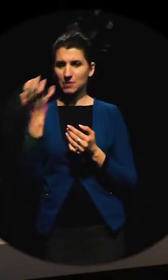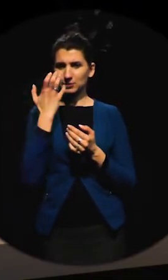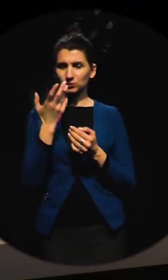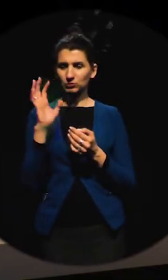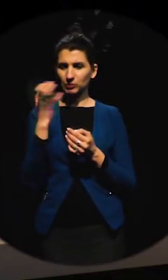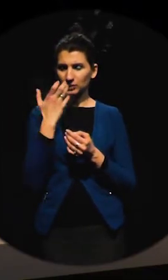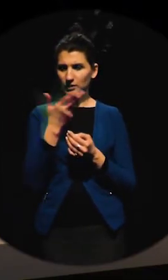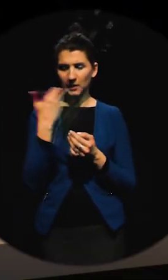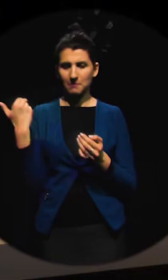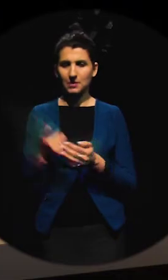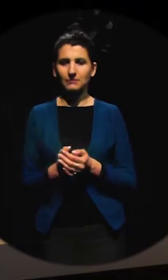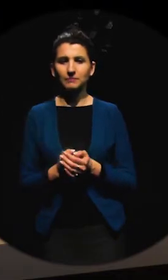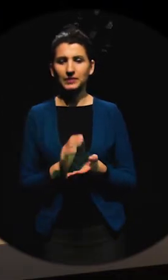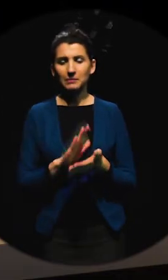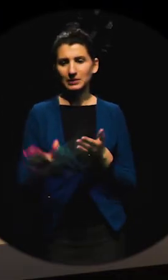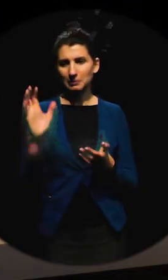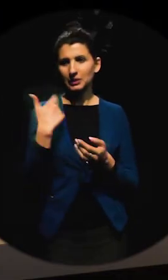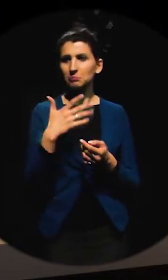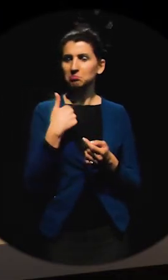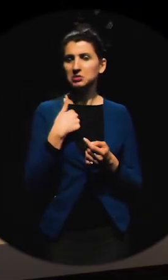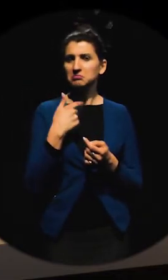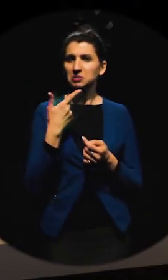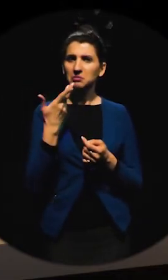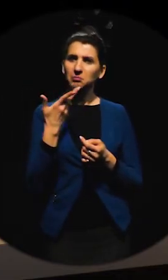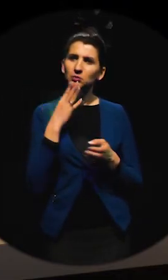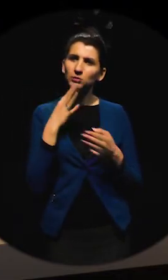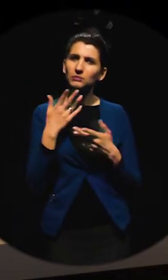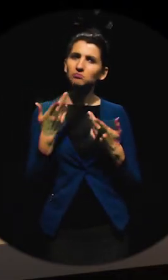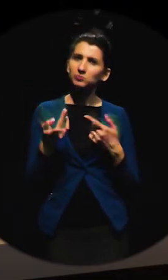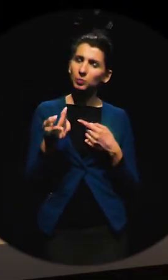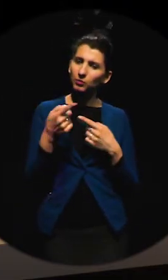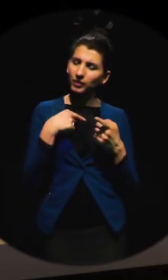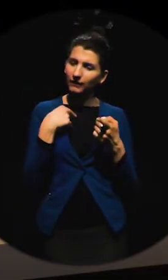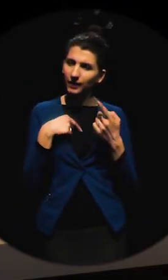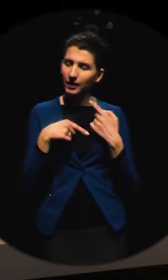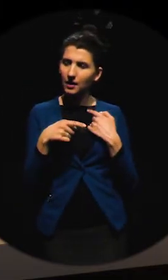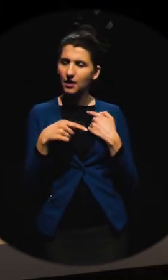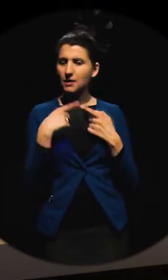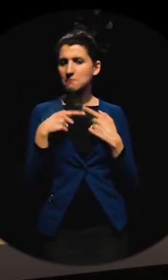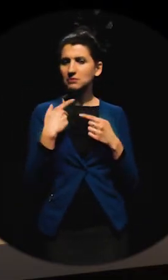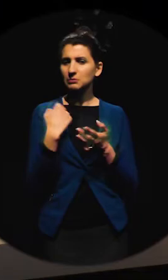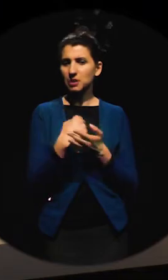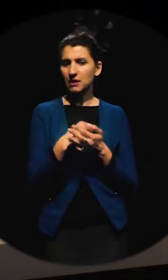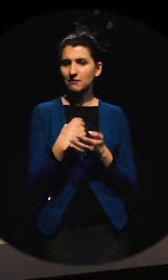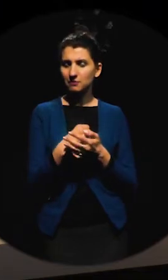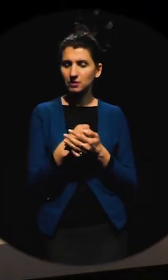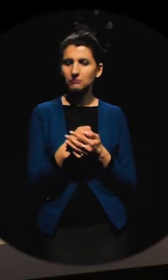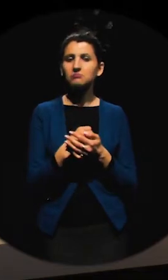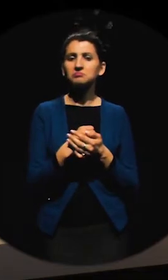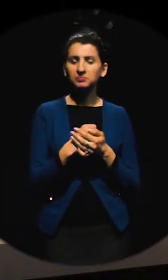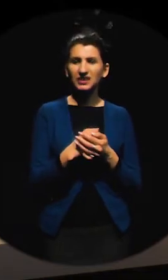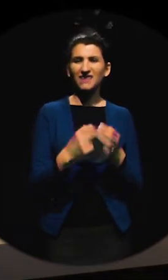gębą, poza tym ograniczeniem. Także myślę, że tutaj dotykamy jakichś naprawdę spraw kapitalnych